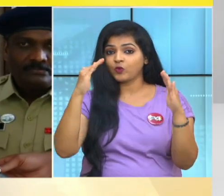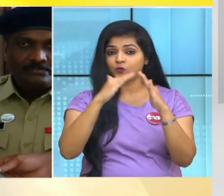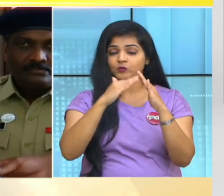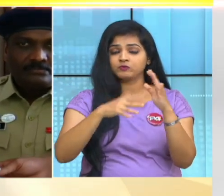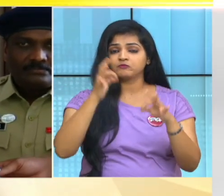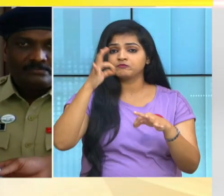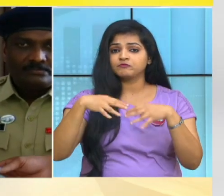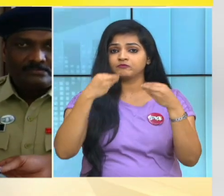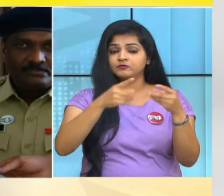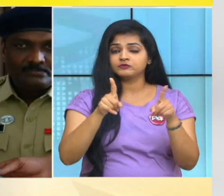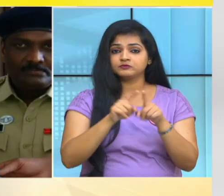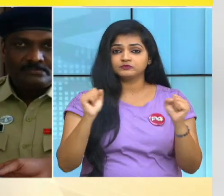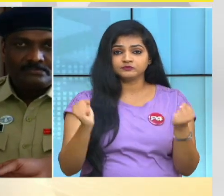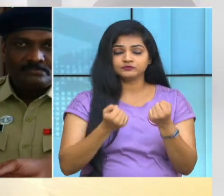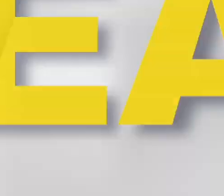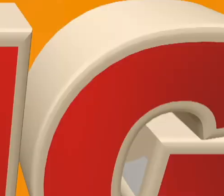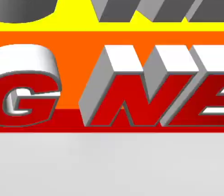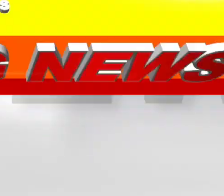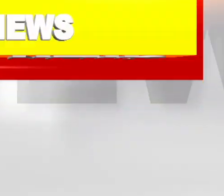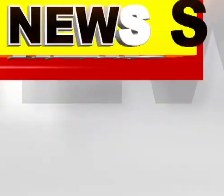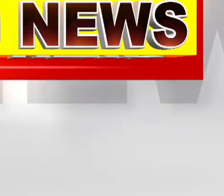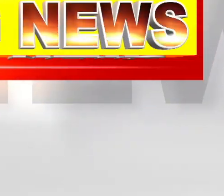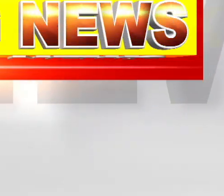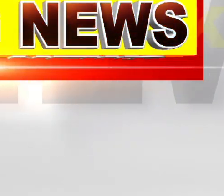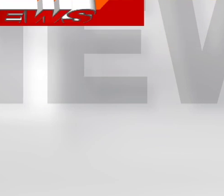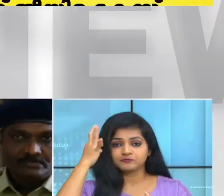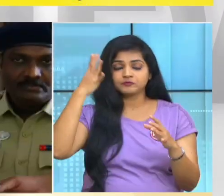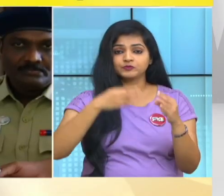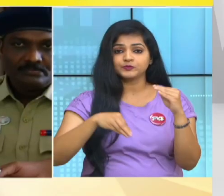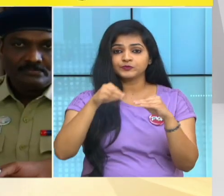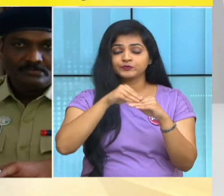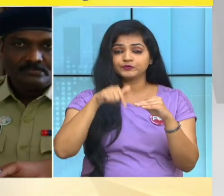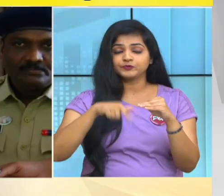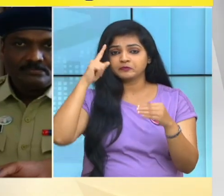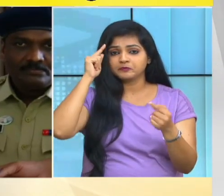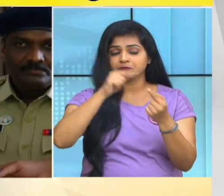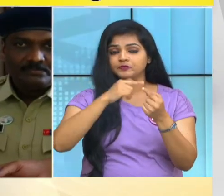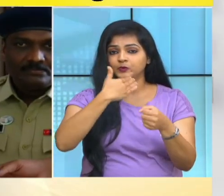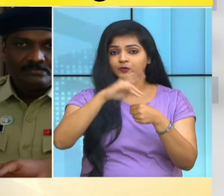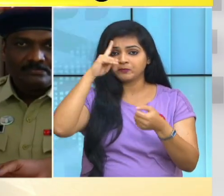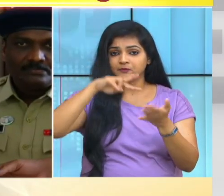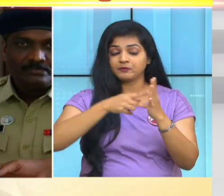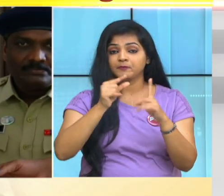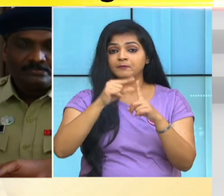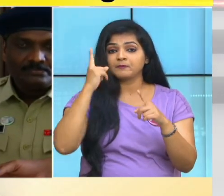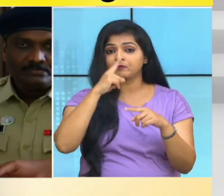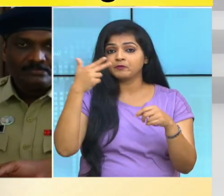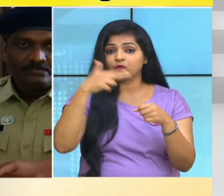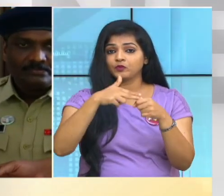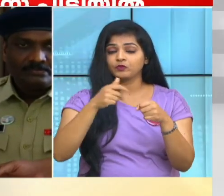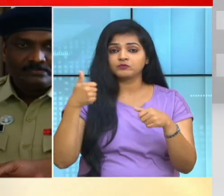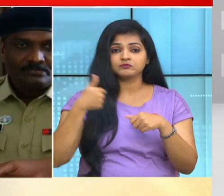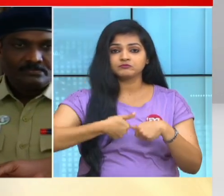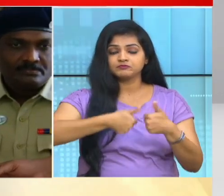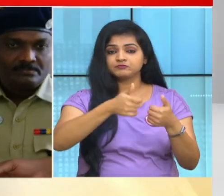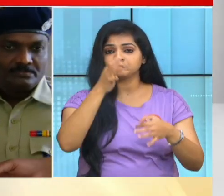കാണിക്കുകയും കൊല്ലാനുള്ള ദേഷ്യത്തോട് ഇൻറ്റൻഷനോട് വന്നിട്ട് പെട്രോൾ ഒഴിച്ച് കത്തിക്കുന്നൊരു ഇൻസിഡൻറ്റ് ഉണ്ടായിരുന്നു. അതിന്